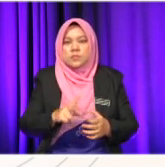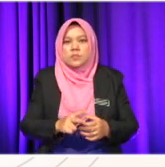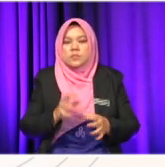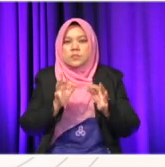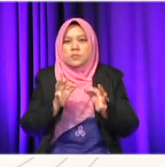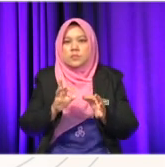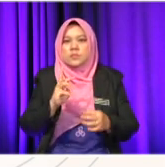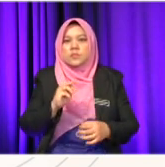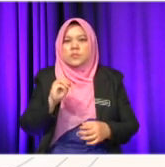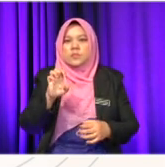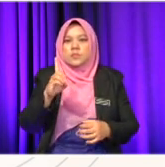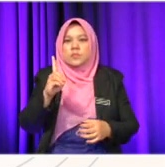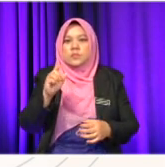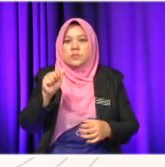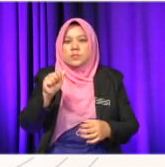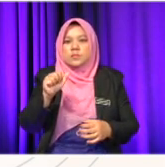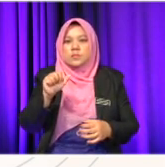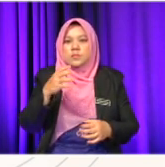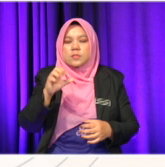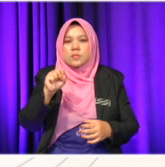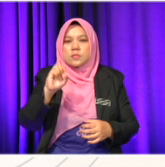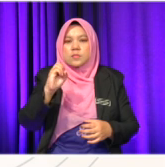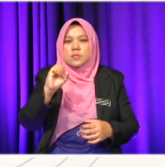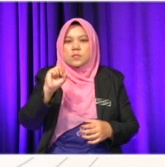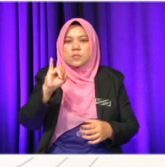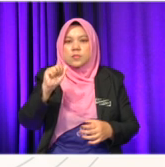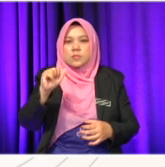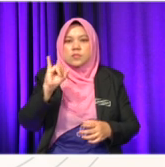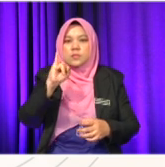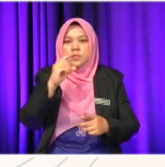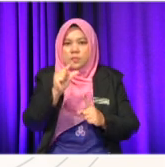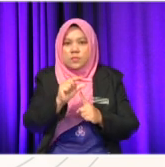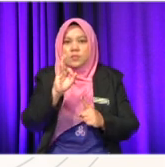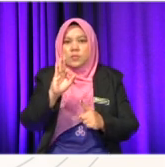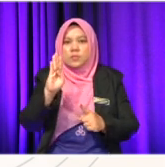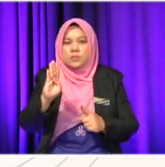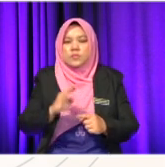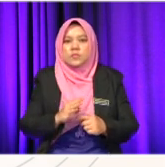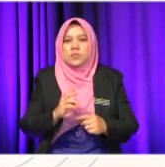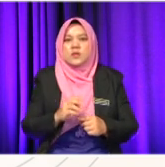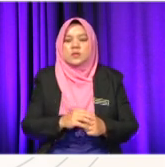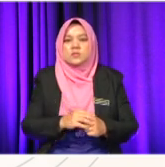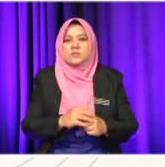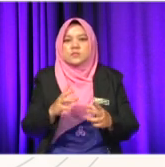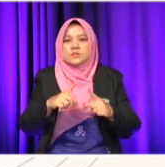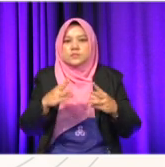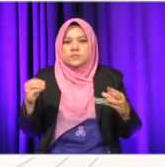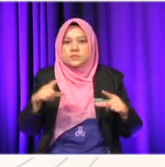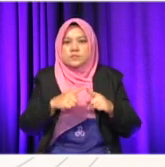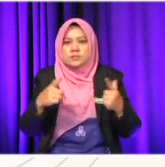dekat meja sosial lokasinya kamu boleh lihat di Instagram Facebook Twitter dan